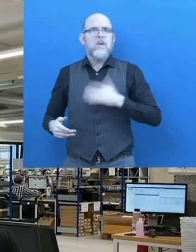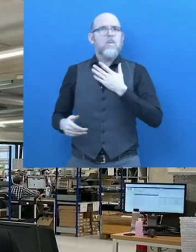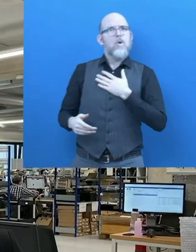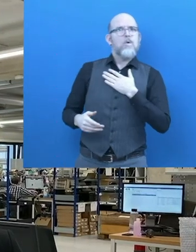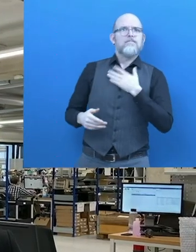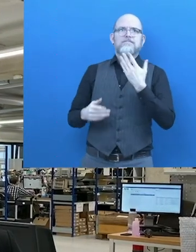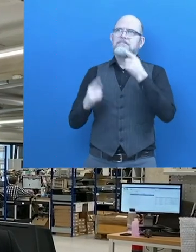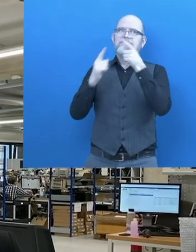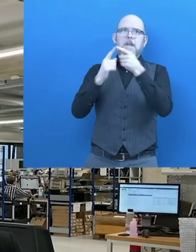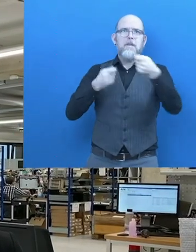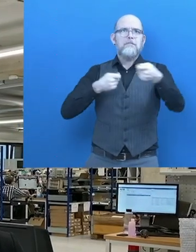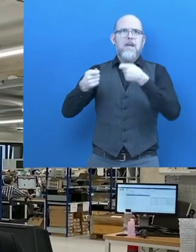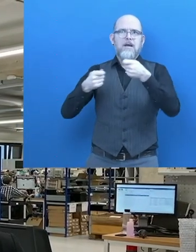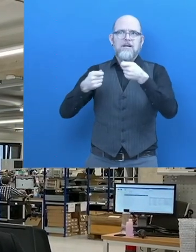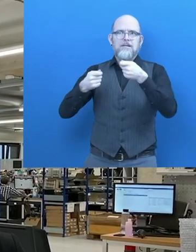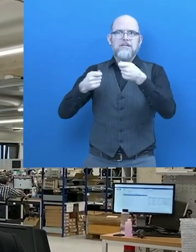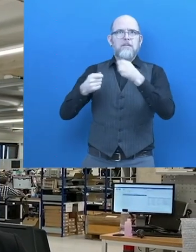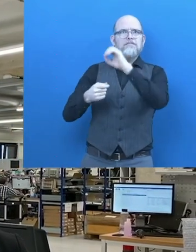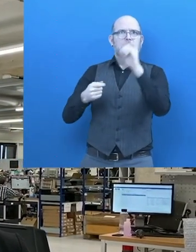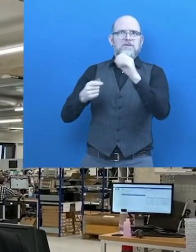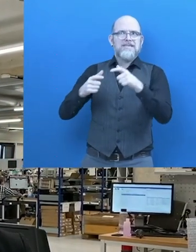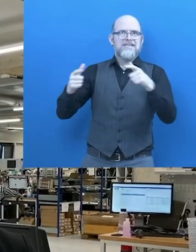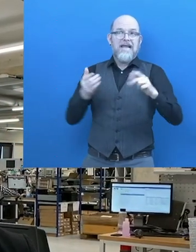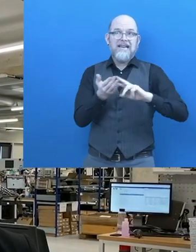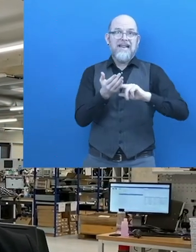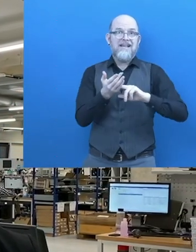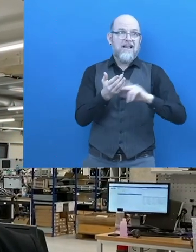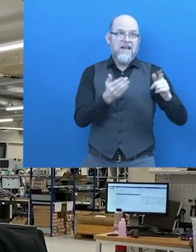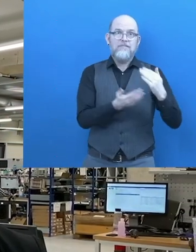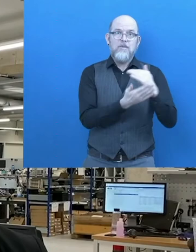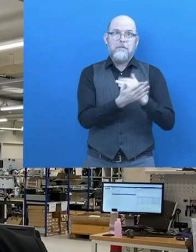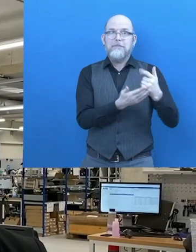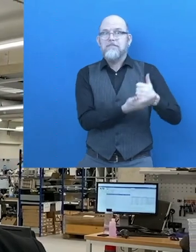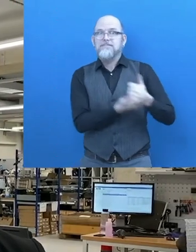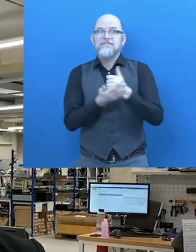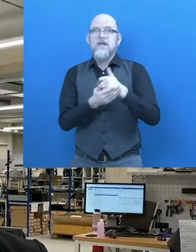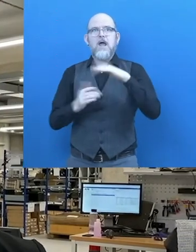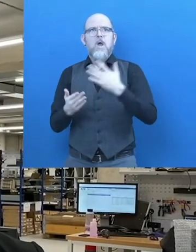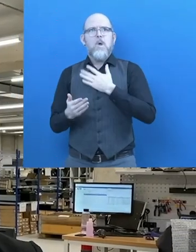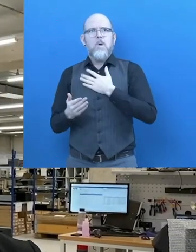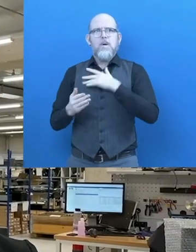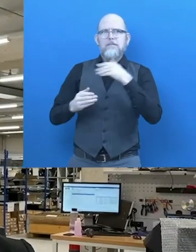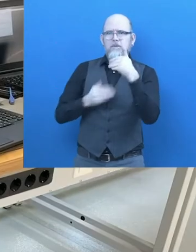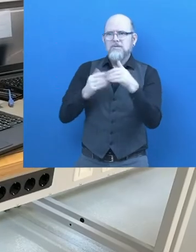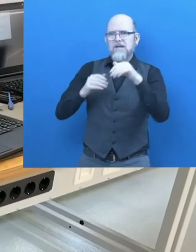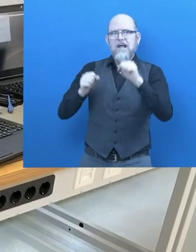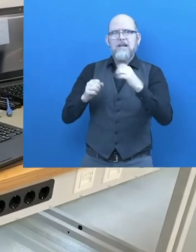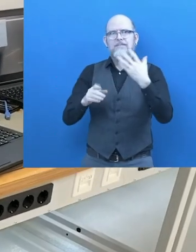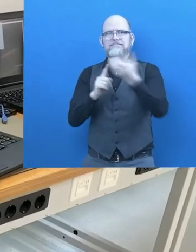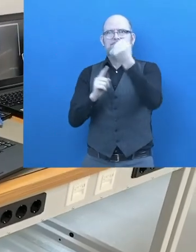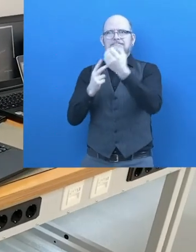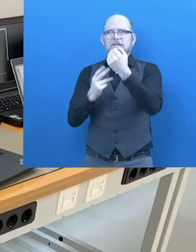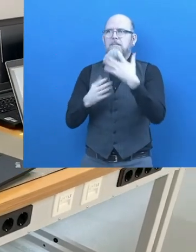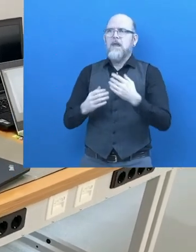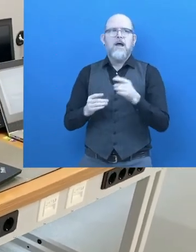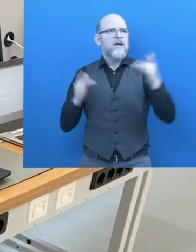Wir verfolgen weiterhin eine klare Wachstumsstrategie und werden unsere Marktanteile weiter ausbilden. Mit Hilfe der Digitalisierung